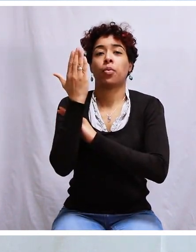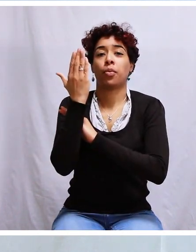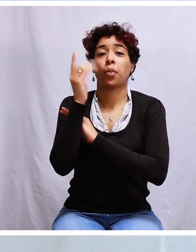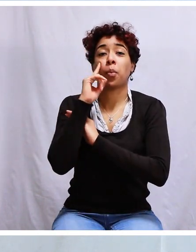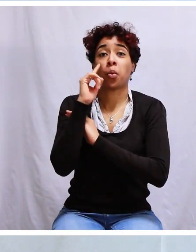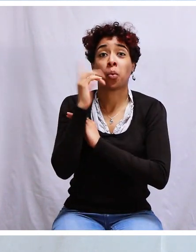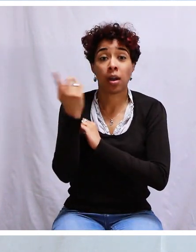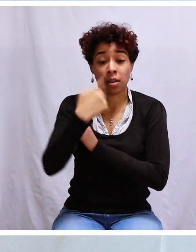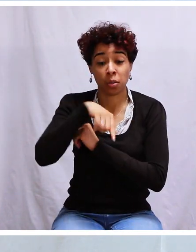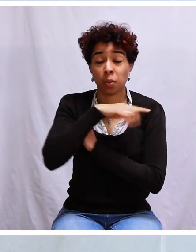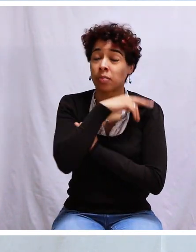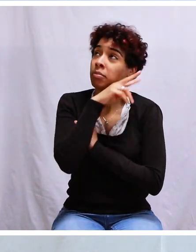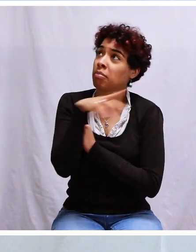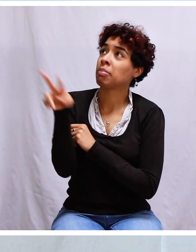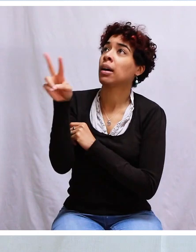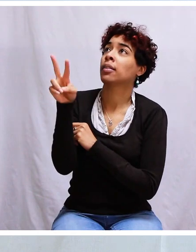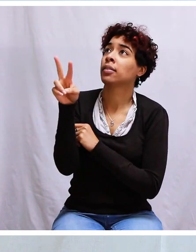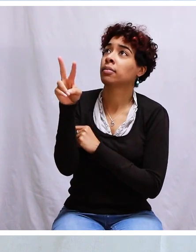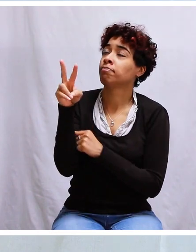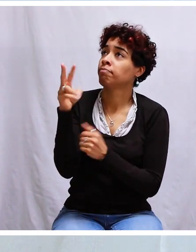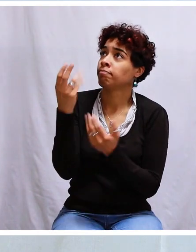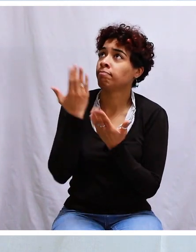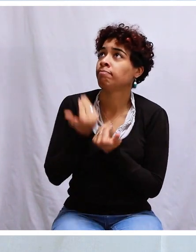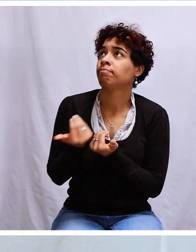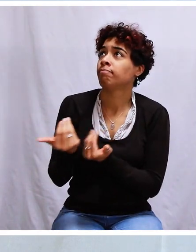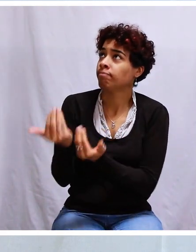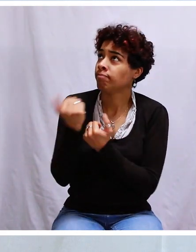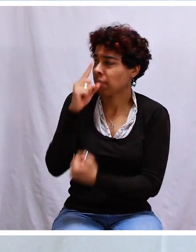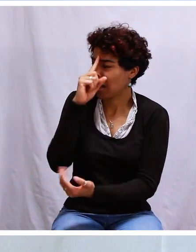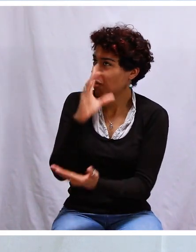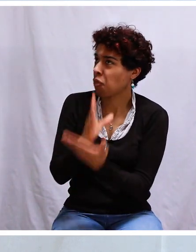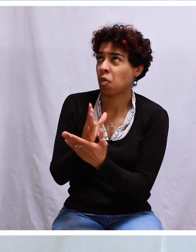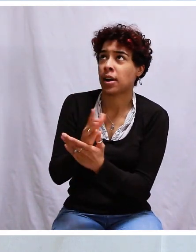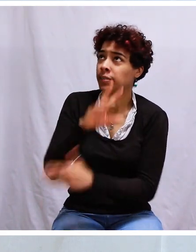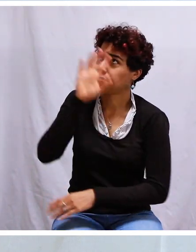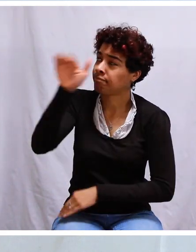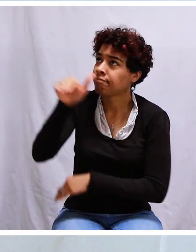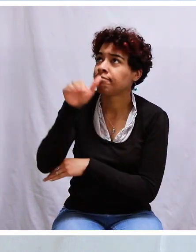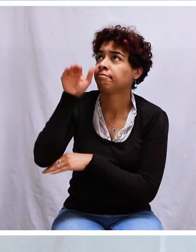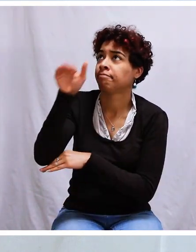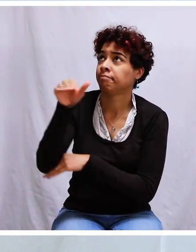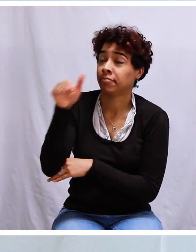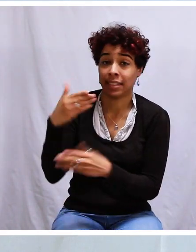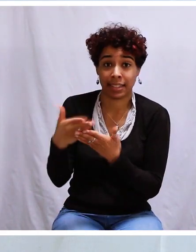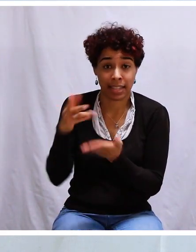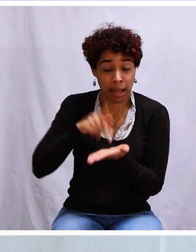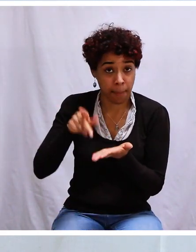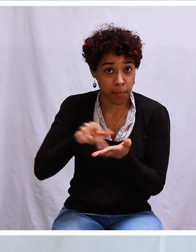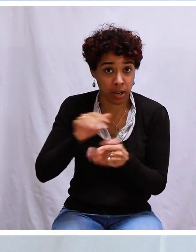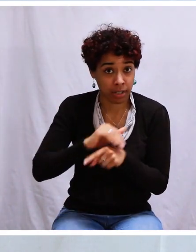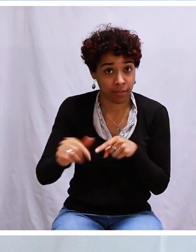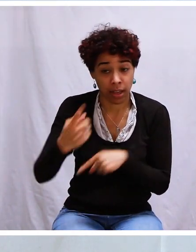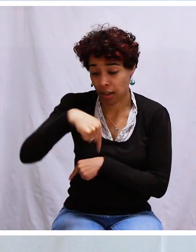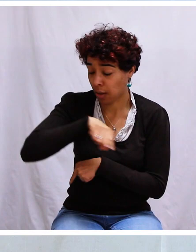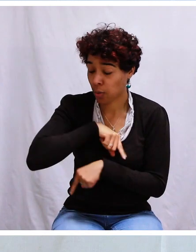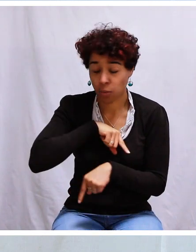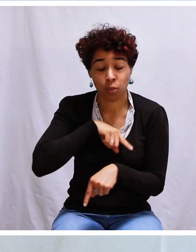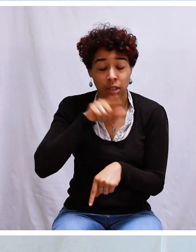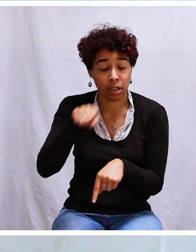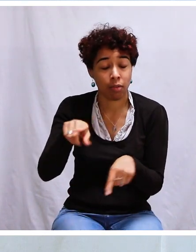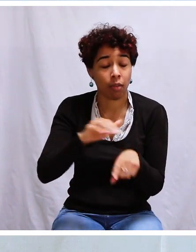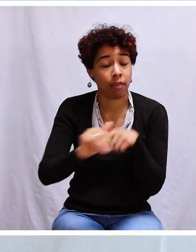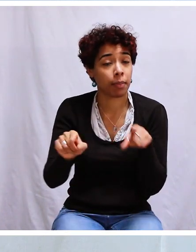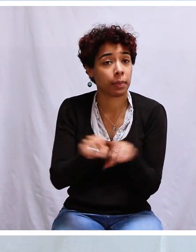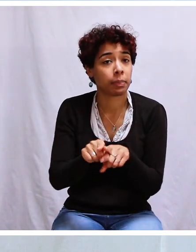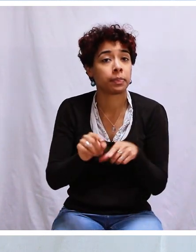tourner nos regards vers Dieu et qu'on va s'attendre à Dieu par la foi. Et c'est ce que Paul fait dans cette situation-là. Et c'est ce que nous sommes appelés à faire dans l'épreuve.